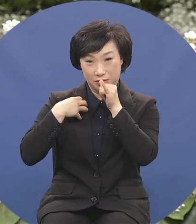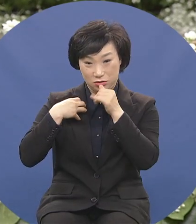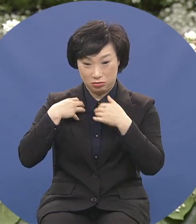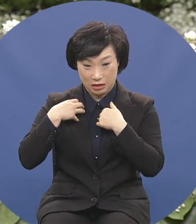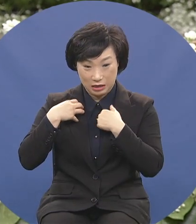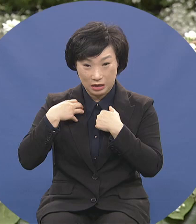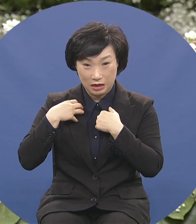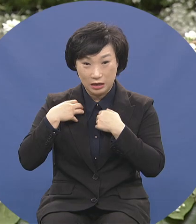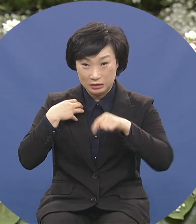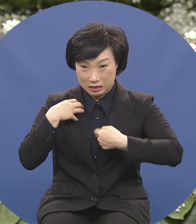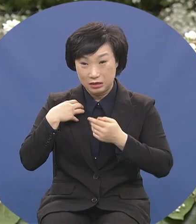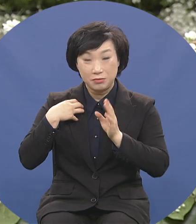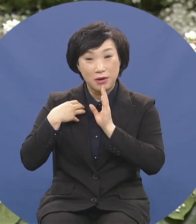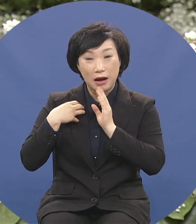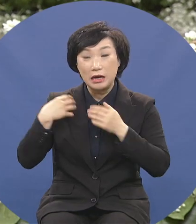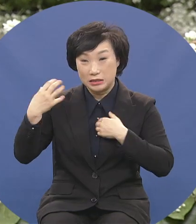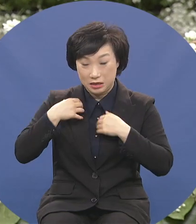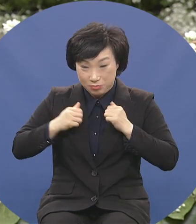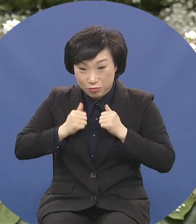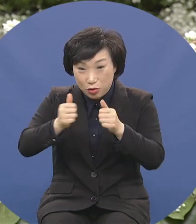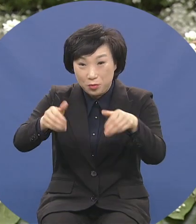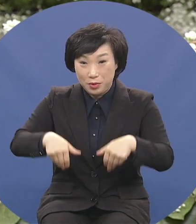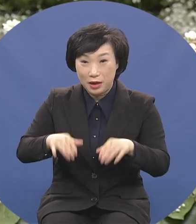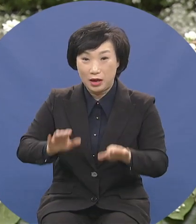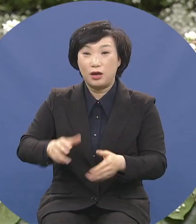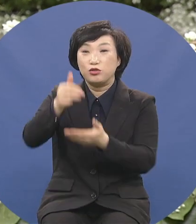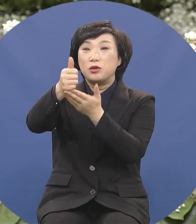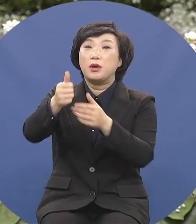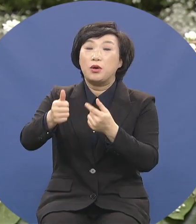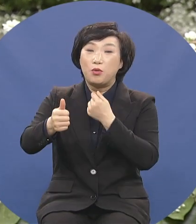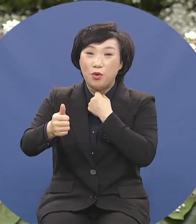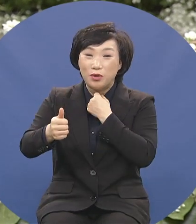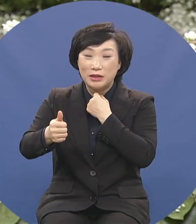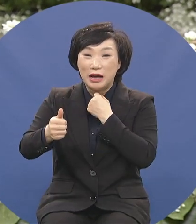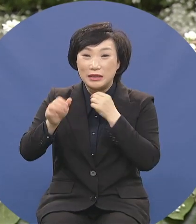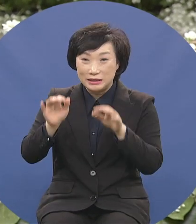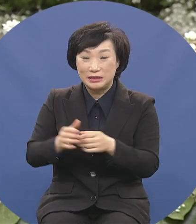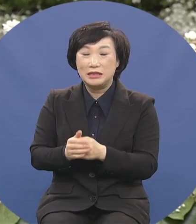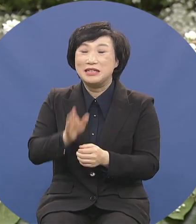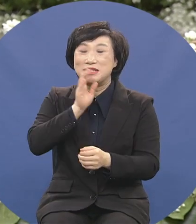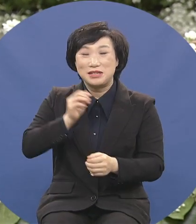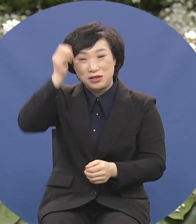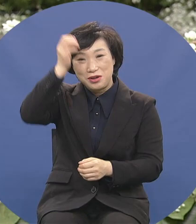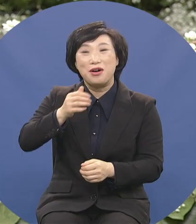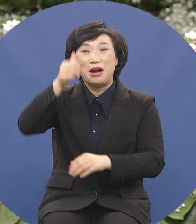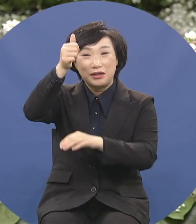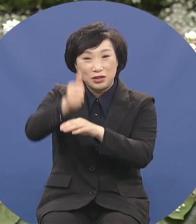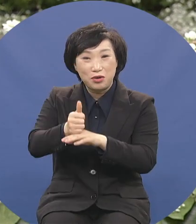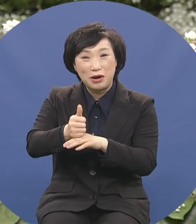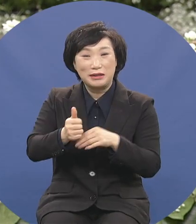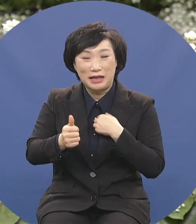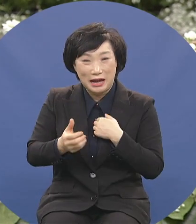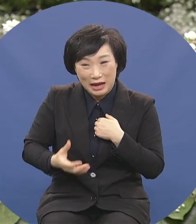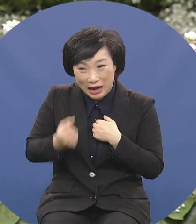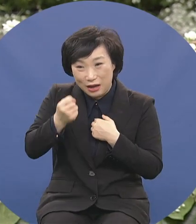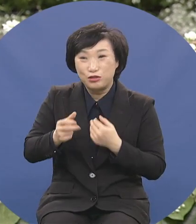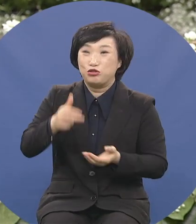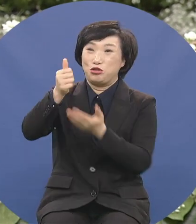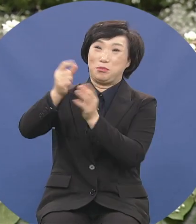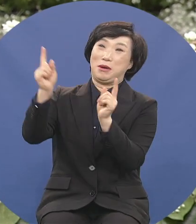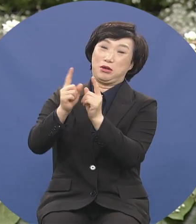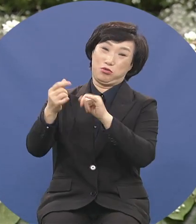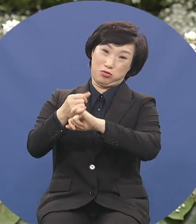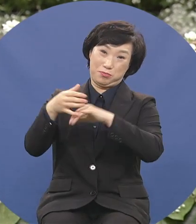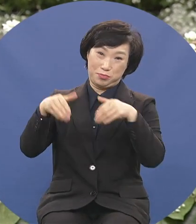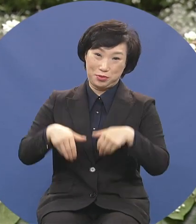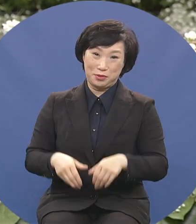짓고 책임을 다하되 주님이 원하시는 반드시 신령한 작품을 들고 주님을 만나야